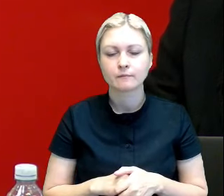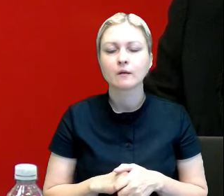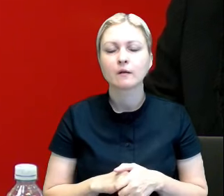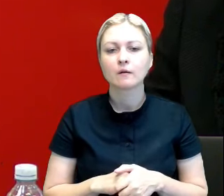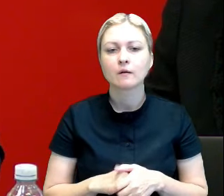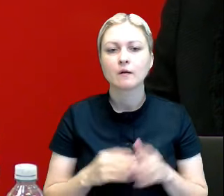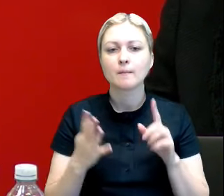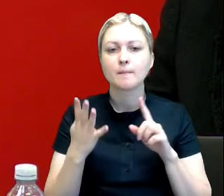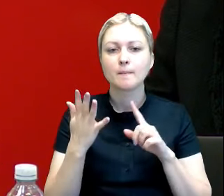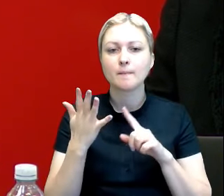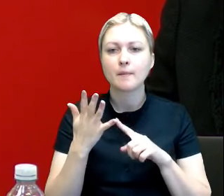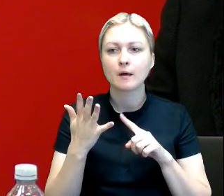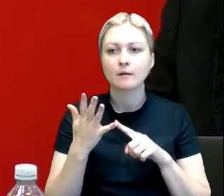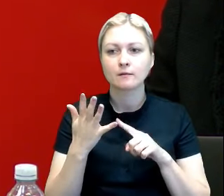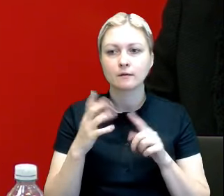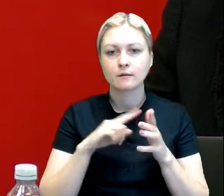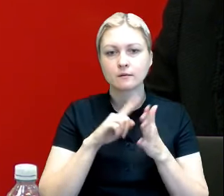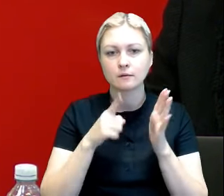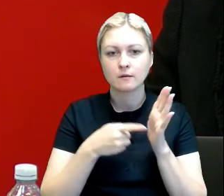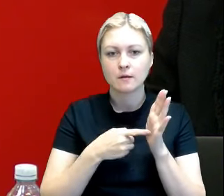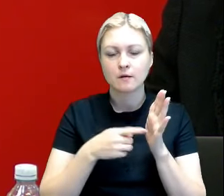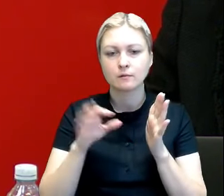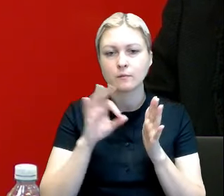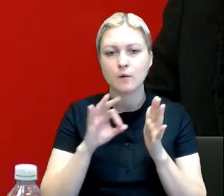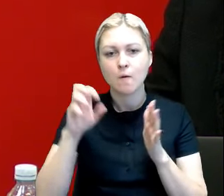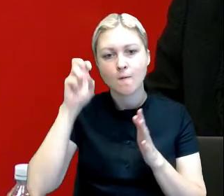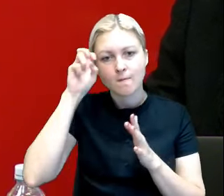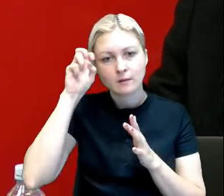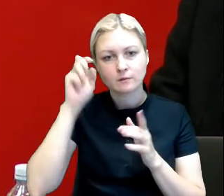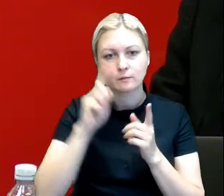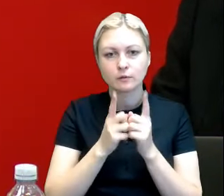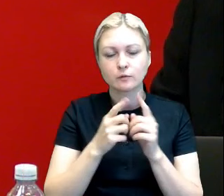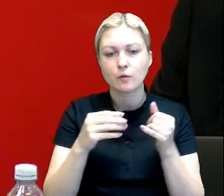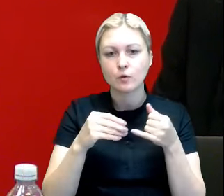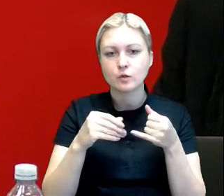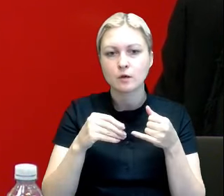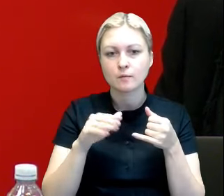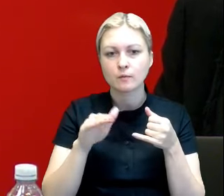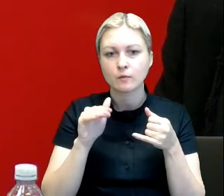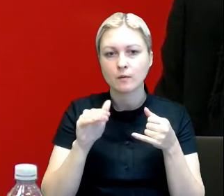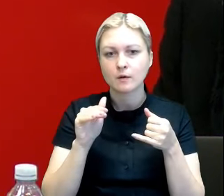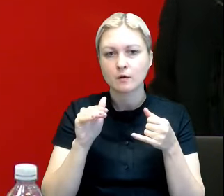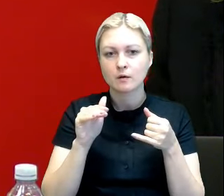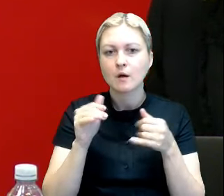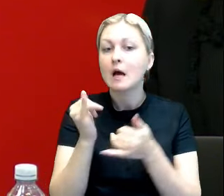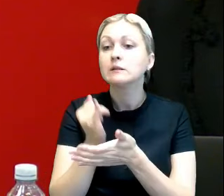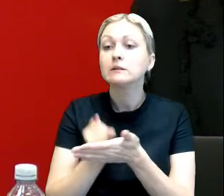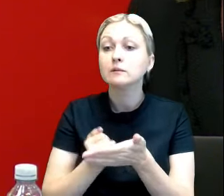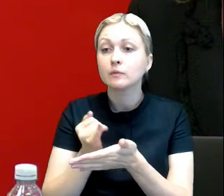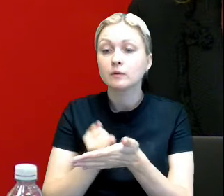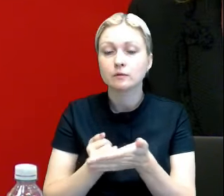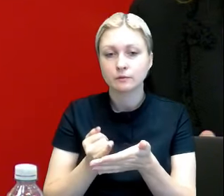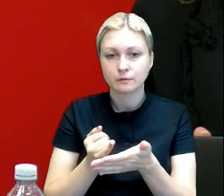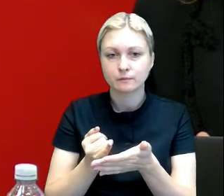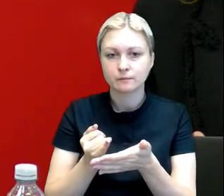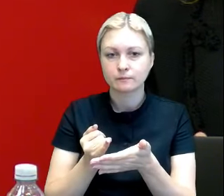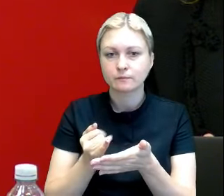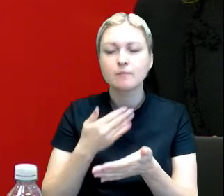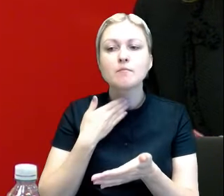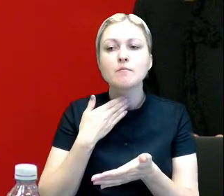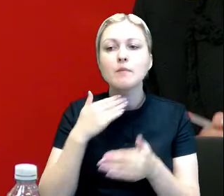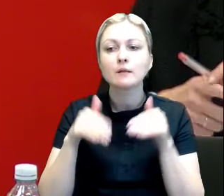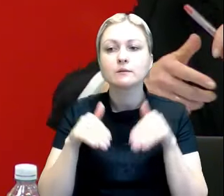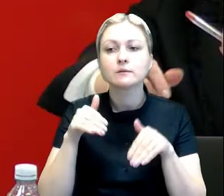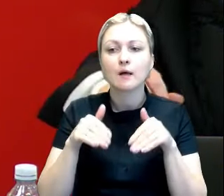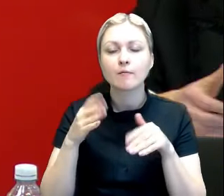darbotvarkės klausimas dėl skolų už valstybės žemės nuomąž ket atsiprašau atsiprašau nebalsavom už ketvirtą